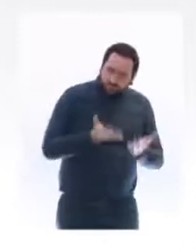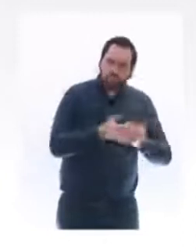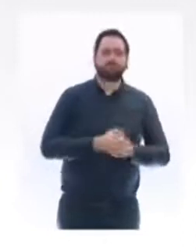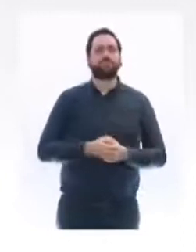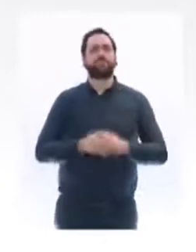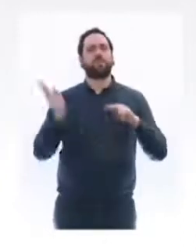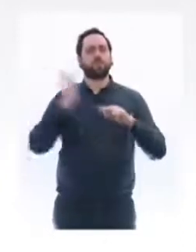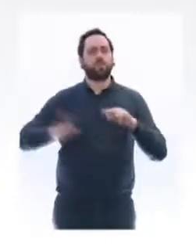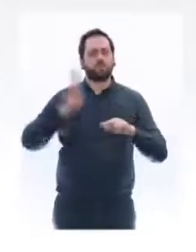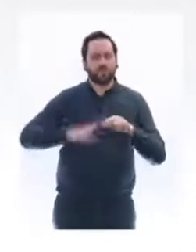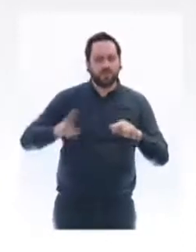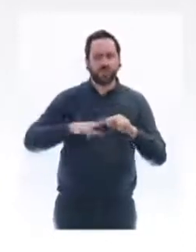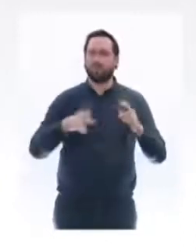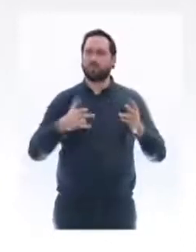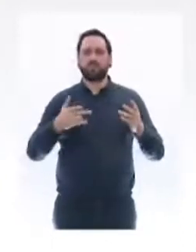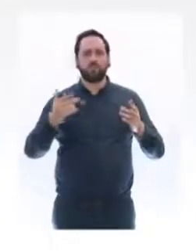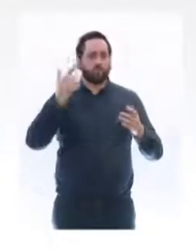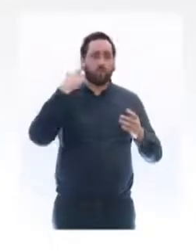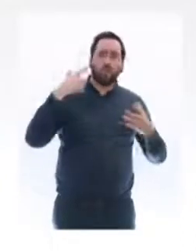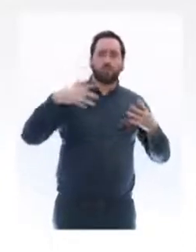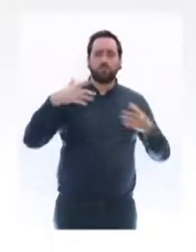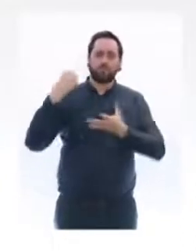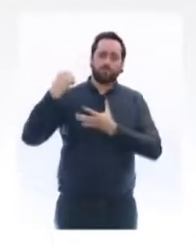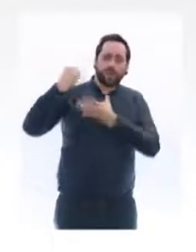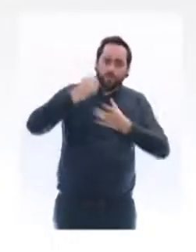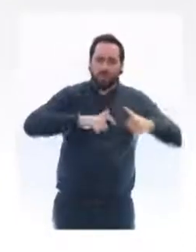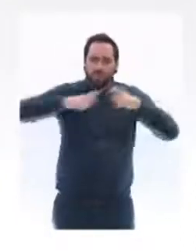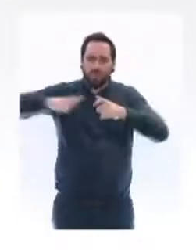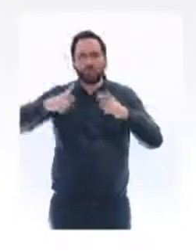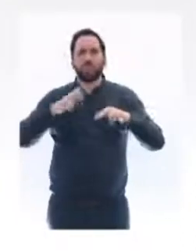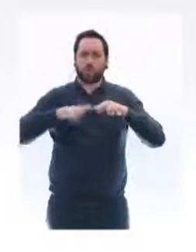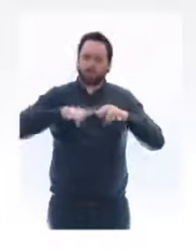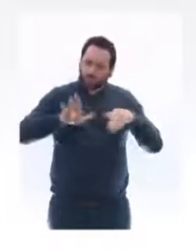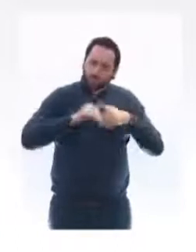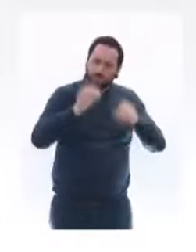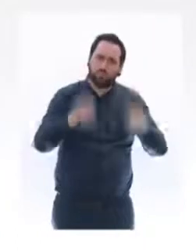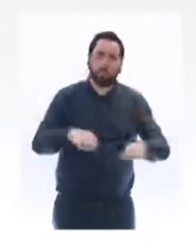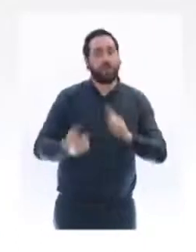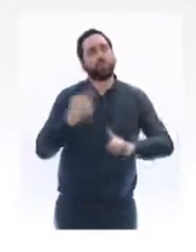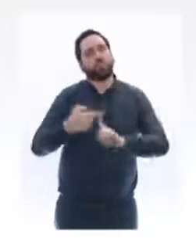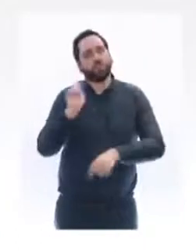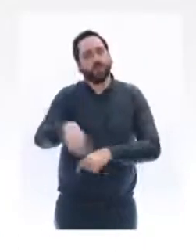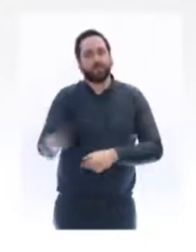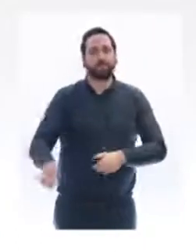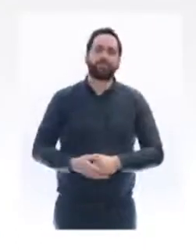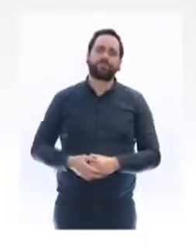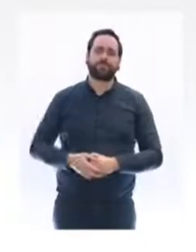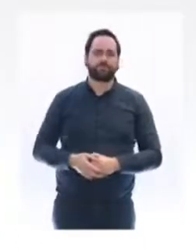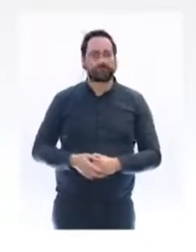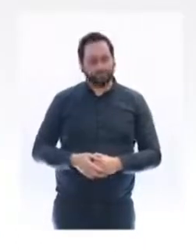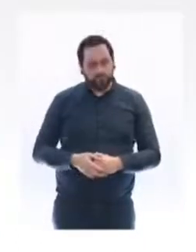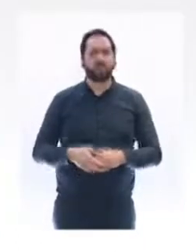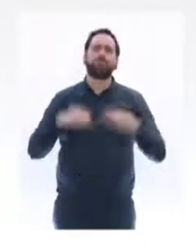de travaux essentiels pour notre patrimoine pourront se poursuivre comme la dernière fois les marchands de journaux restaurants